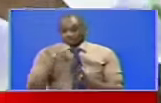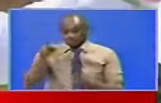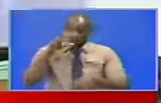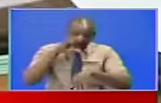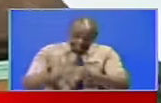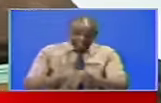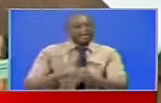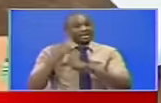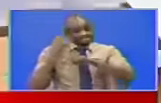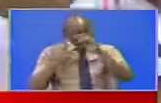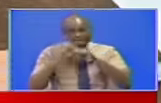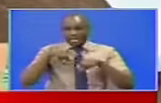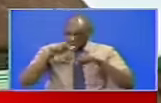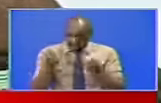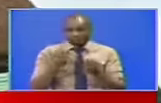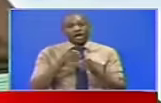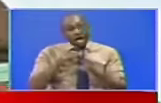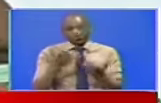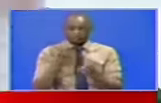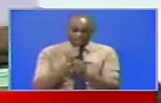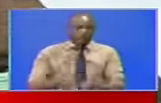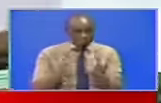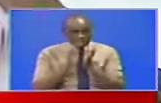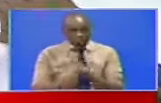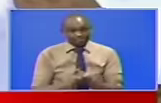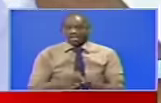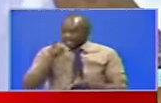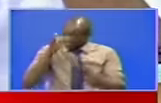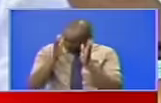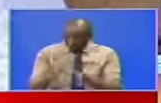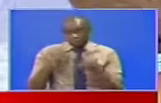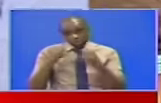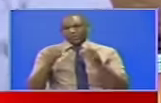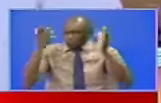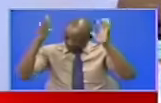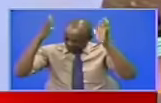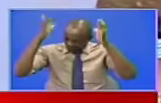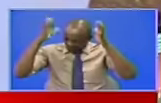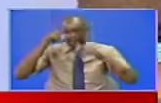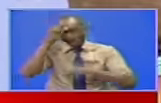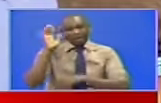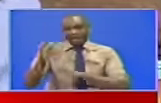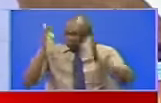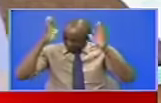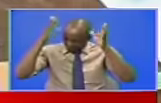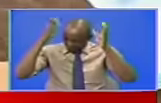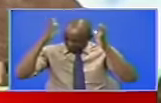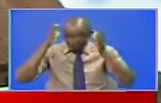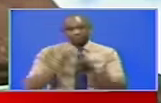akapatiwa ujuzi wa kuweka barabara kidogo kidogo. Afadhali Munya amejaribu, tumpigie makofi.